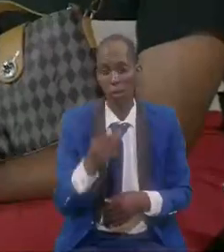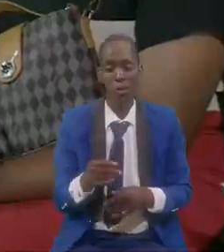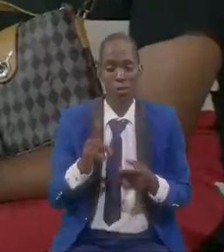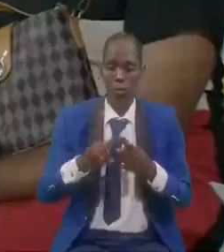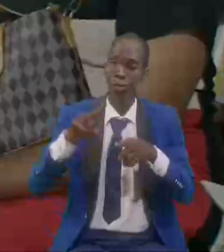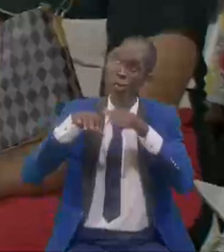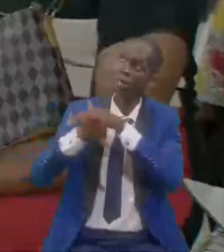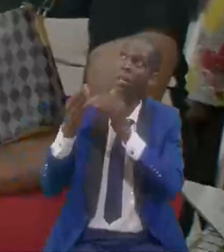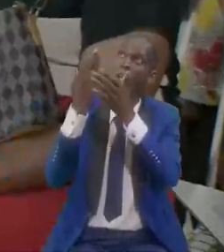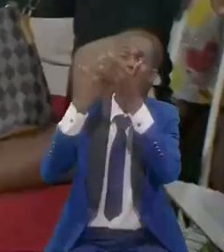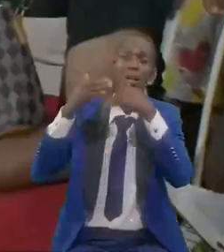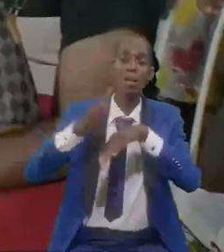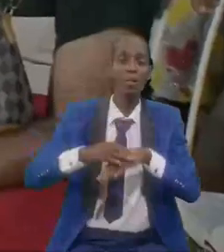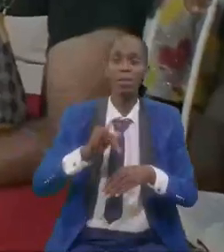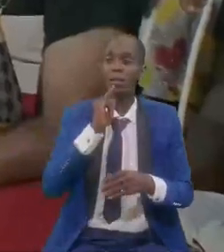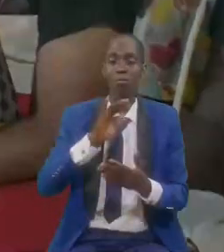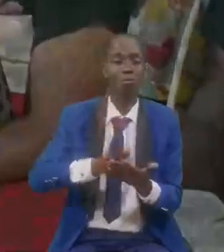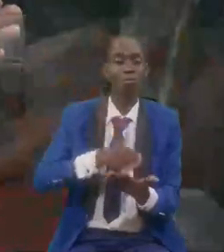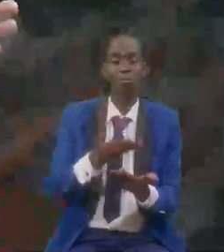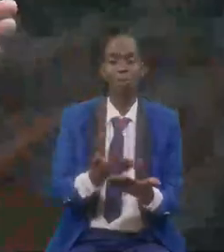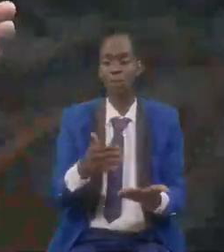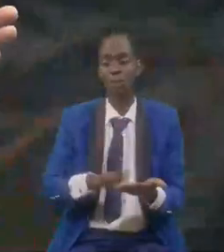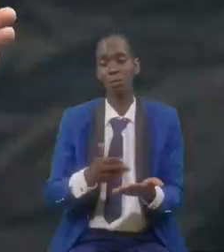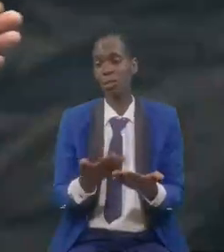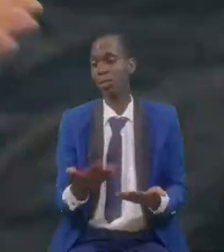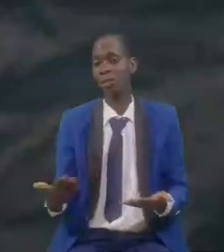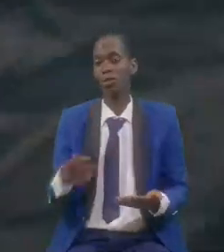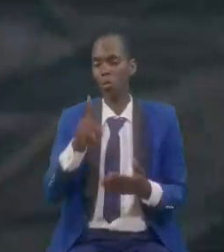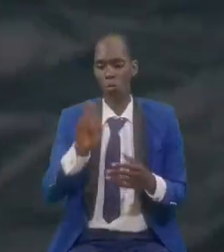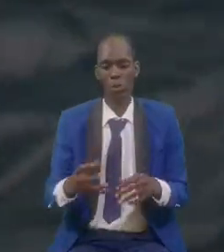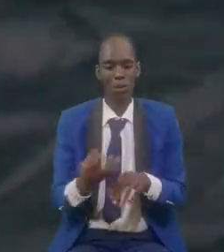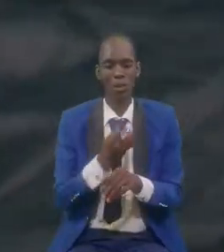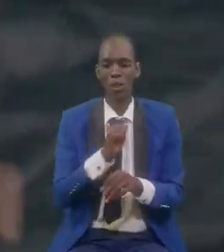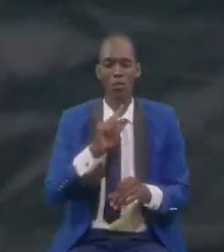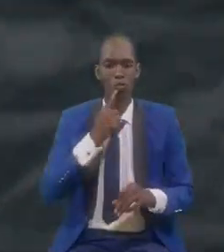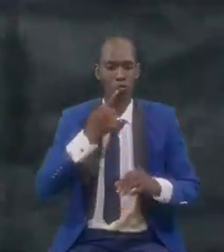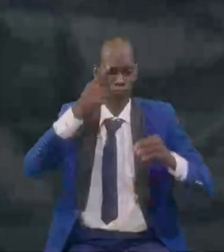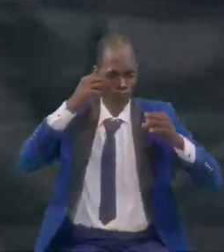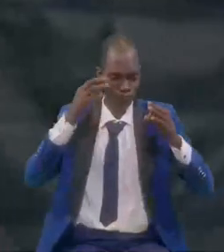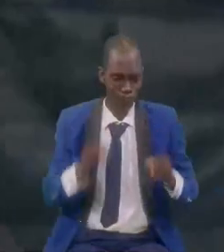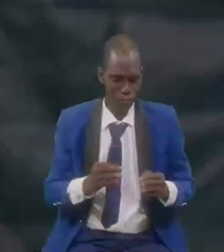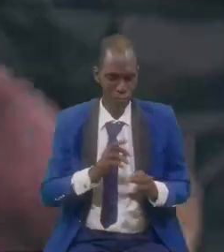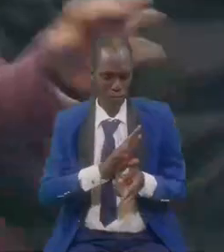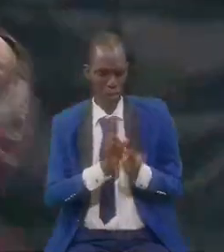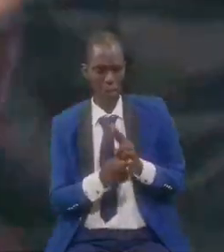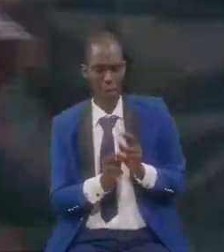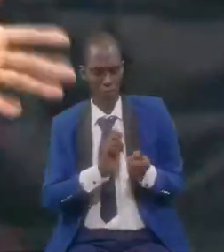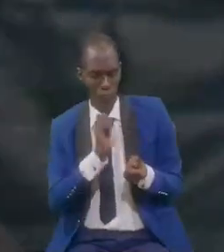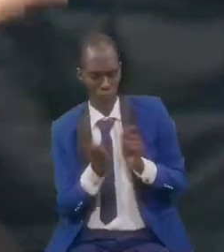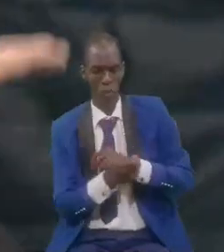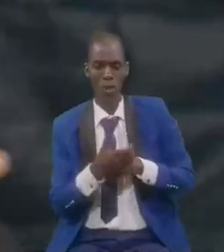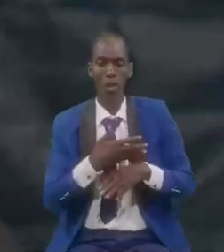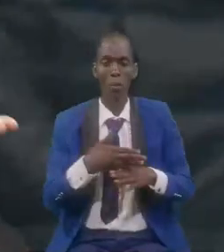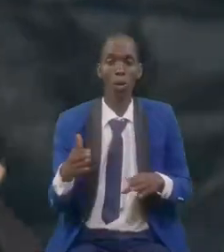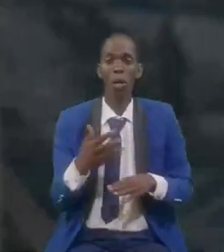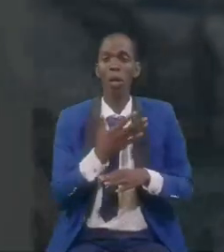un jeu. Tu dois faire un pas défini. Tu dois te repentir, te détourner des